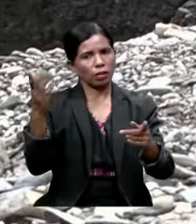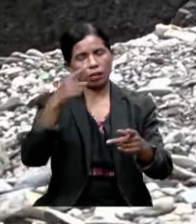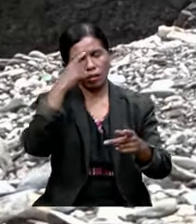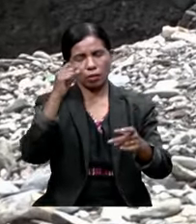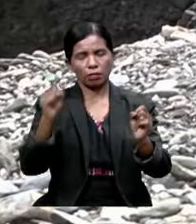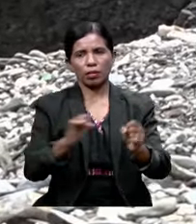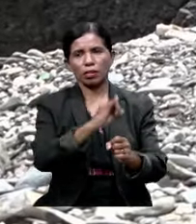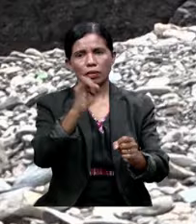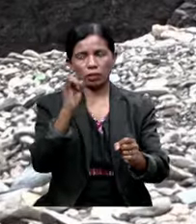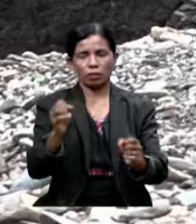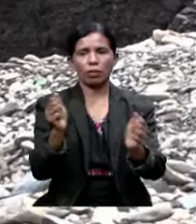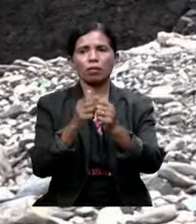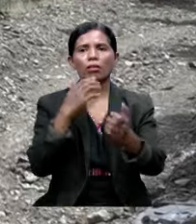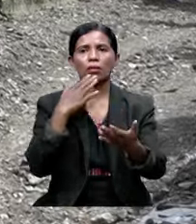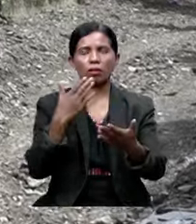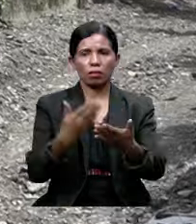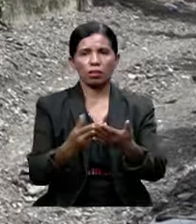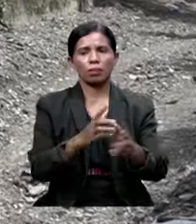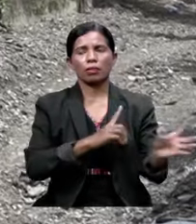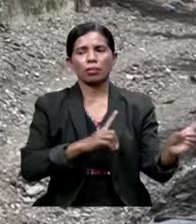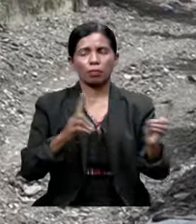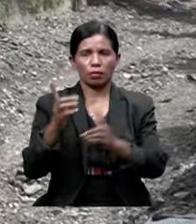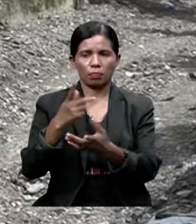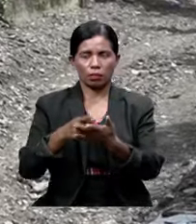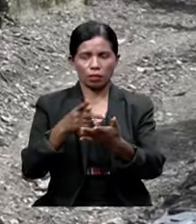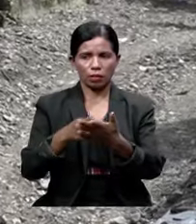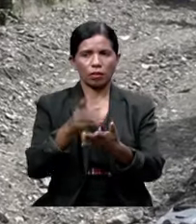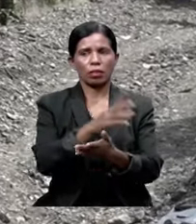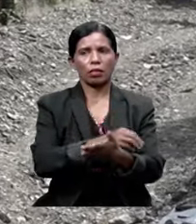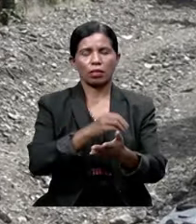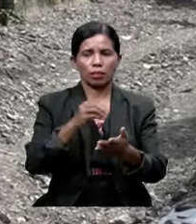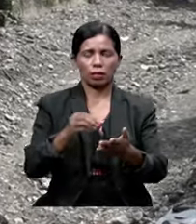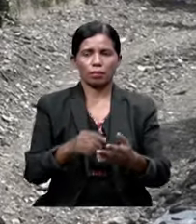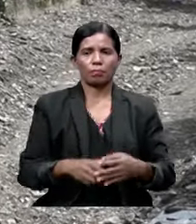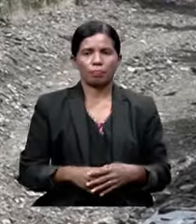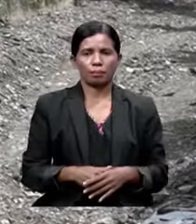tu identifica di dia ha foi implementa projeto construção drenagem ne.